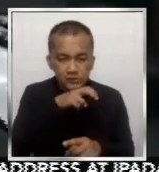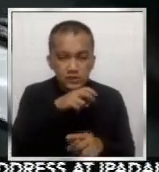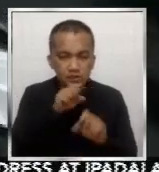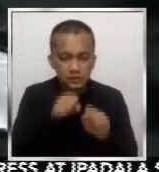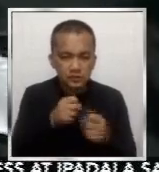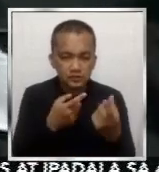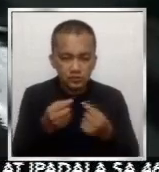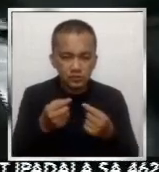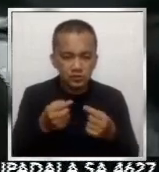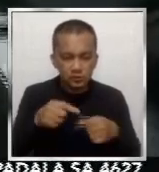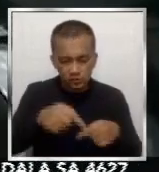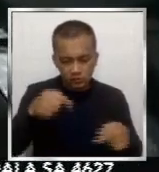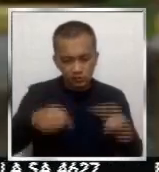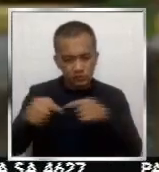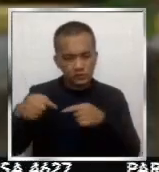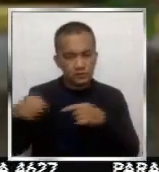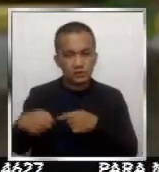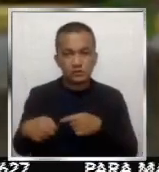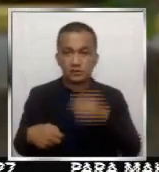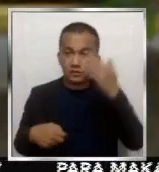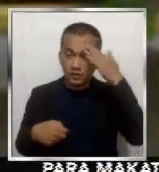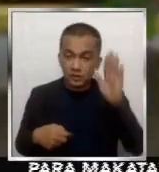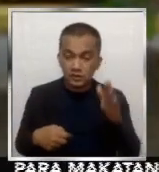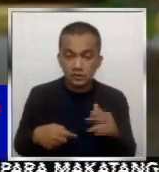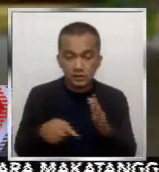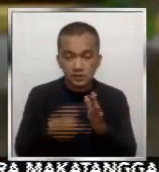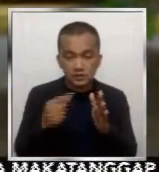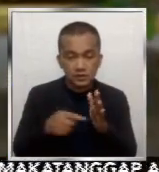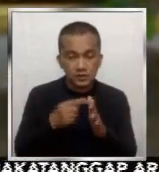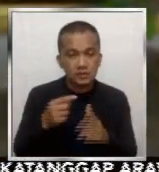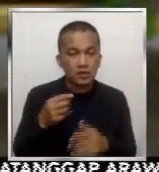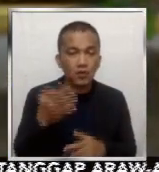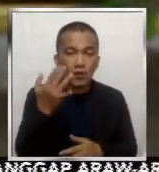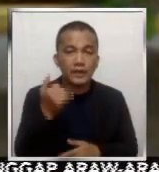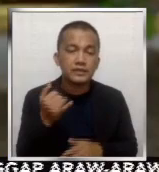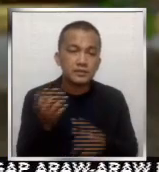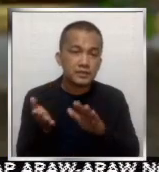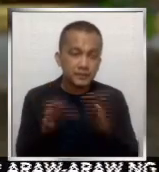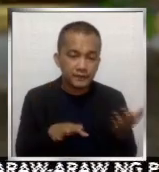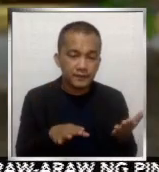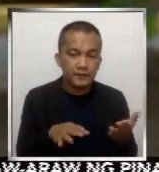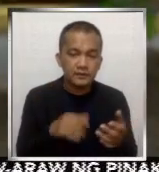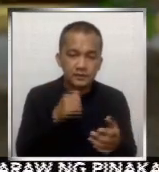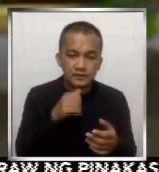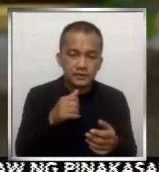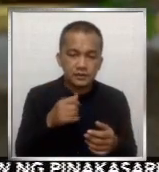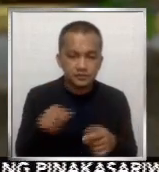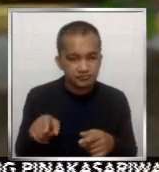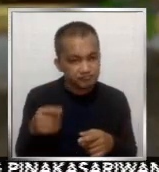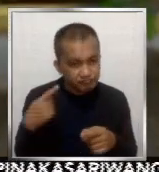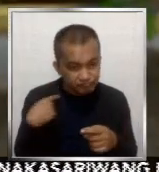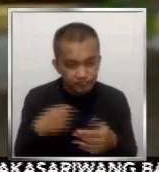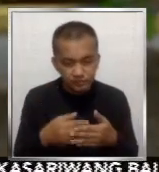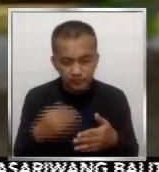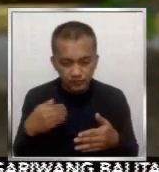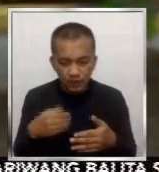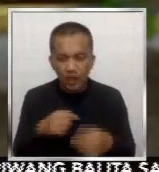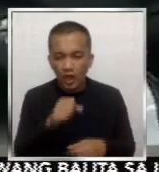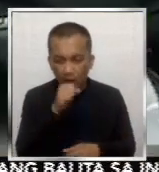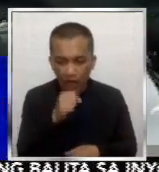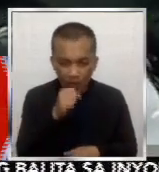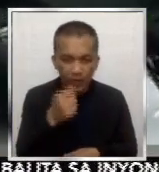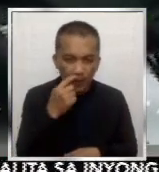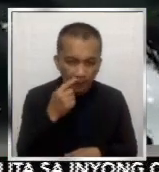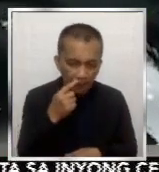tracing. Hindi natin alam sometimes yung cause of death. Hindi natin makukuha clearly nagkaroon ba sila ng sipon, ubo, mga COVID-related